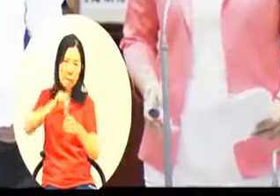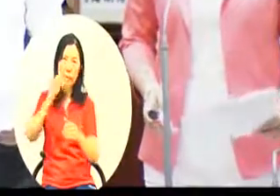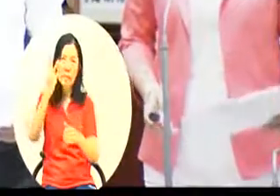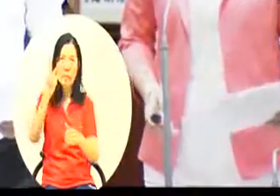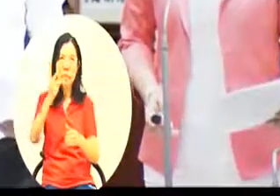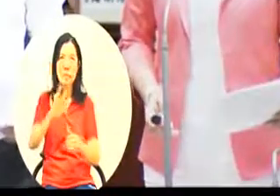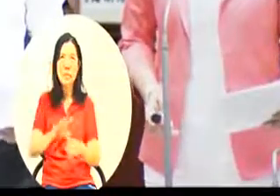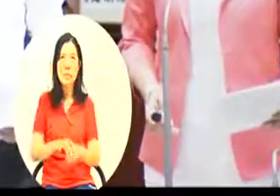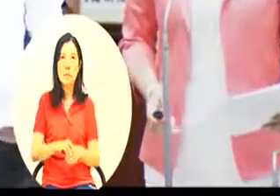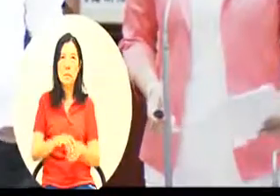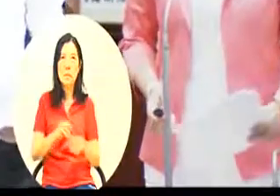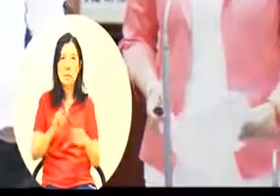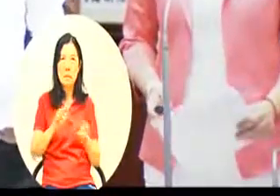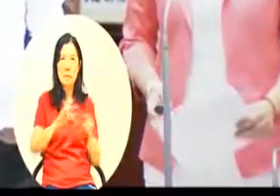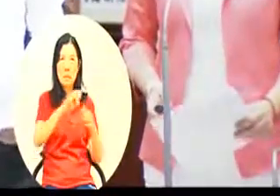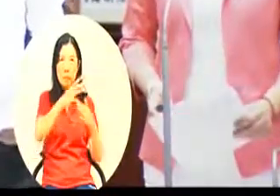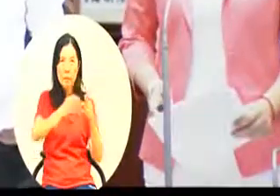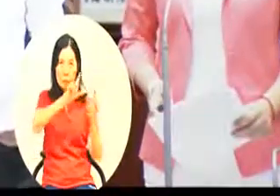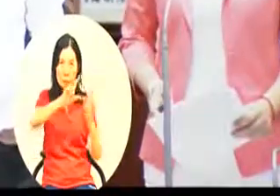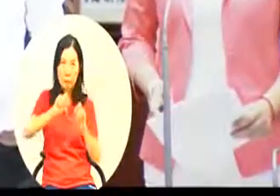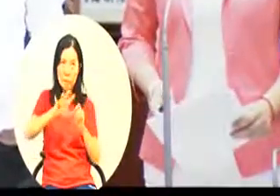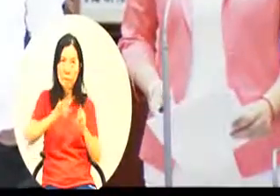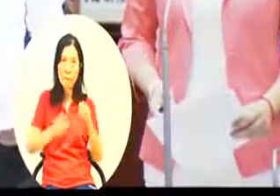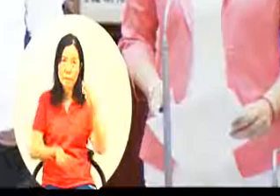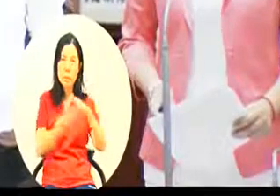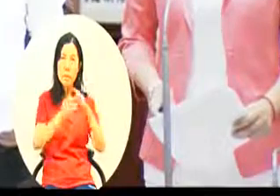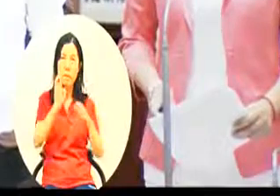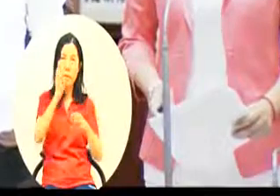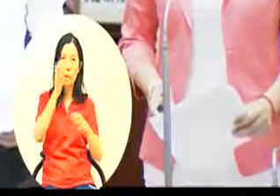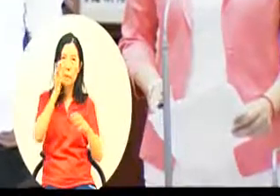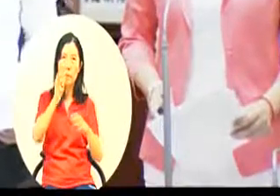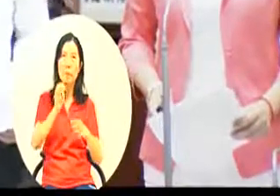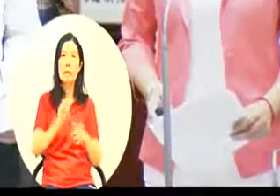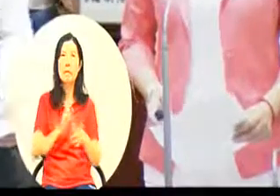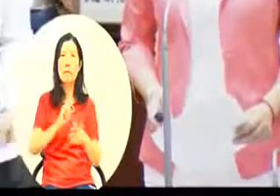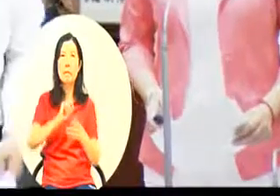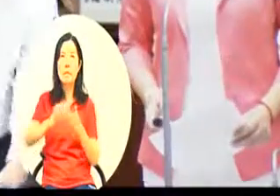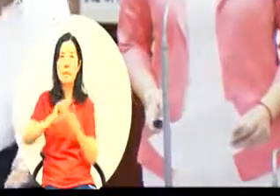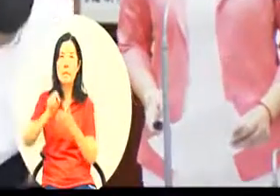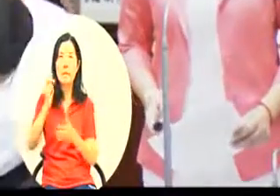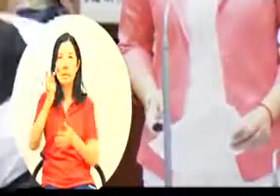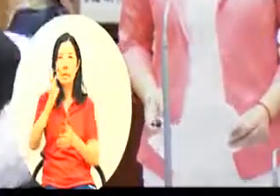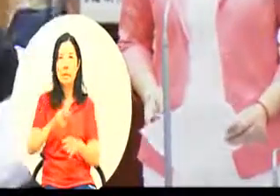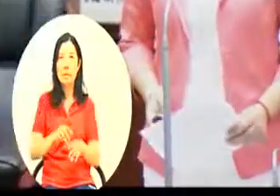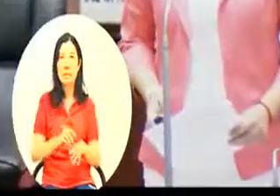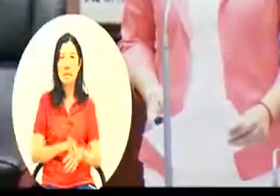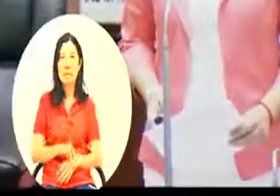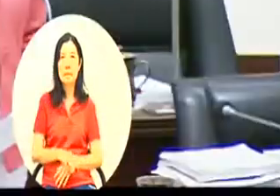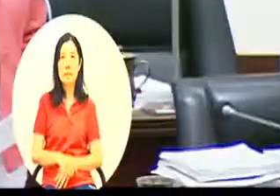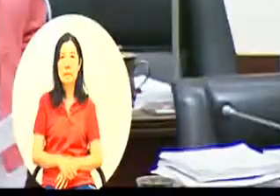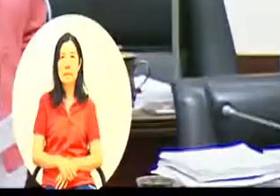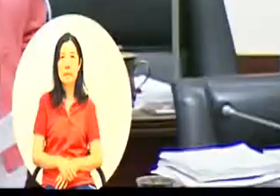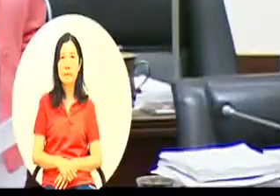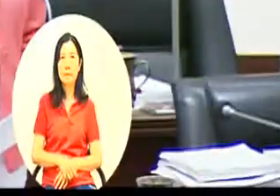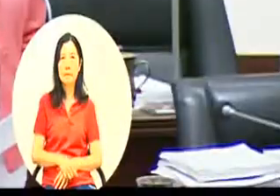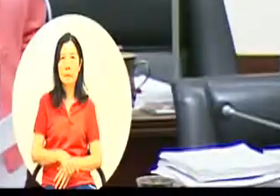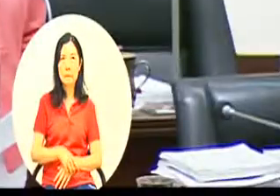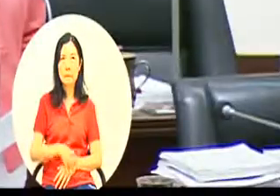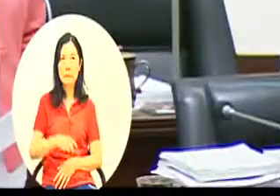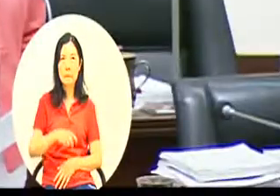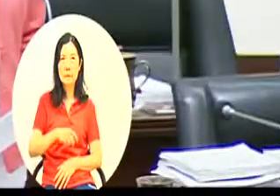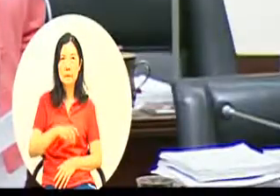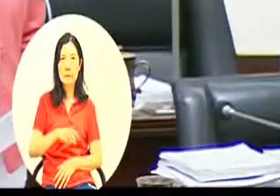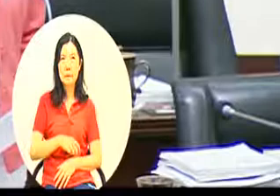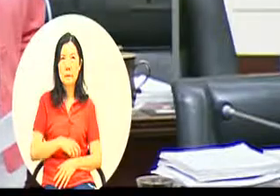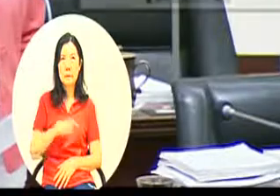每都是依照法令的最高上限30万，这又开出去。 好，局长请坐哈。我希望警检调这